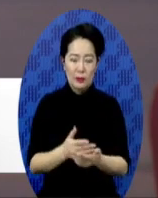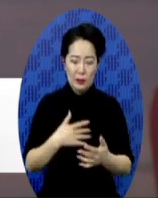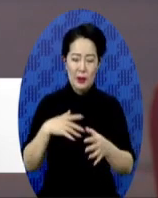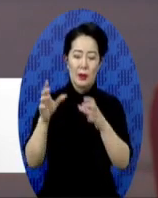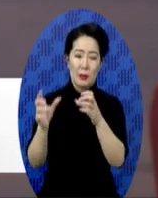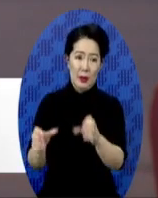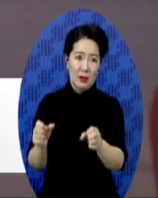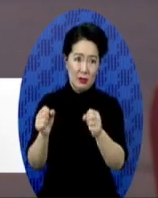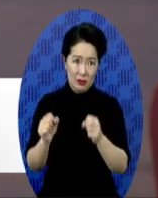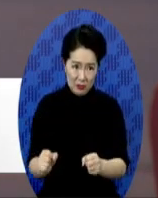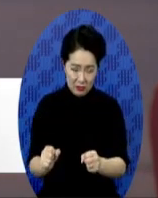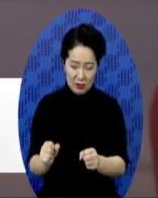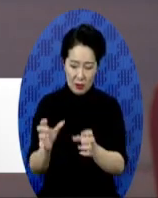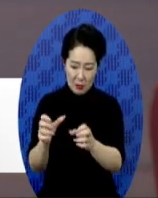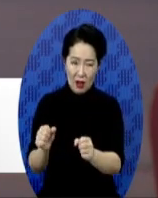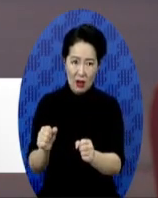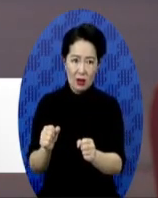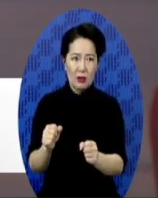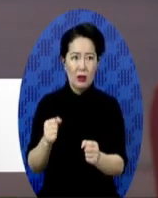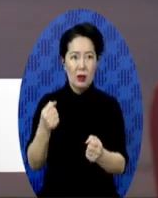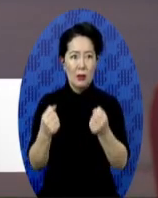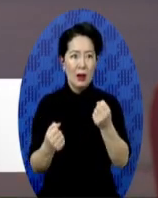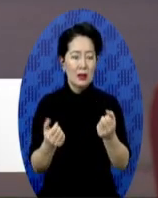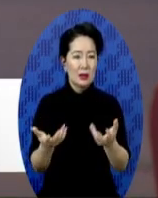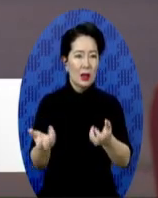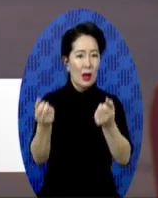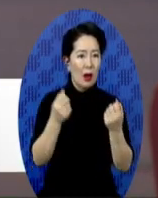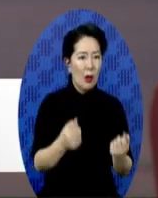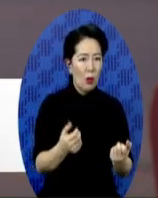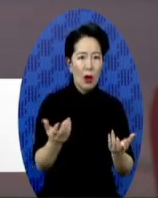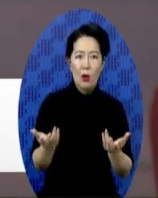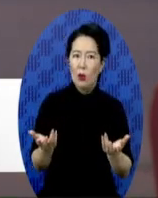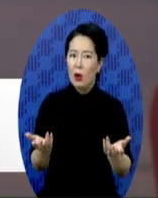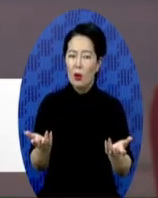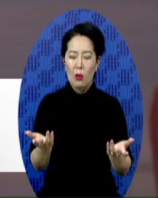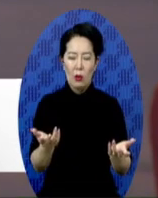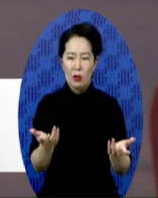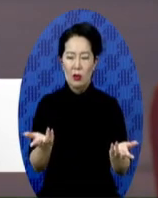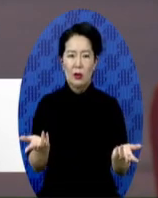бариад авдаг. Нөгөө техникийг наашаа авчрах гэхээр тэрийг